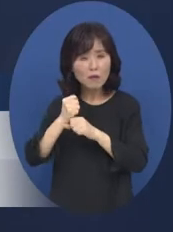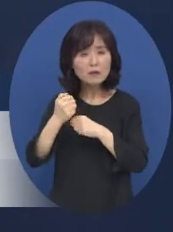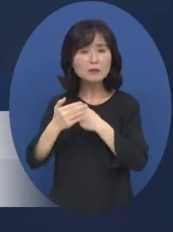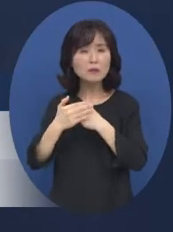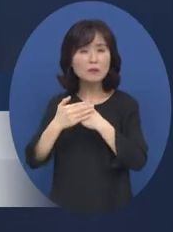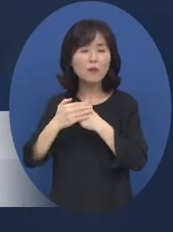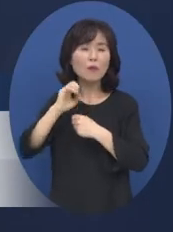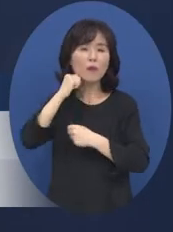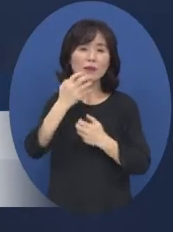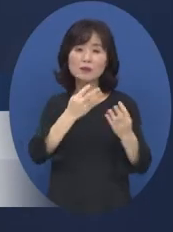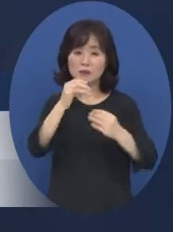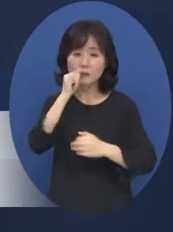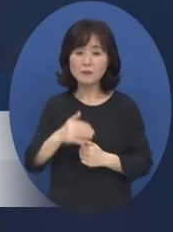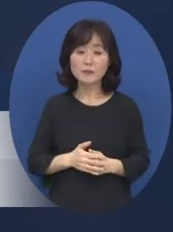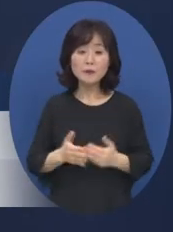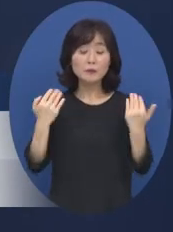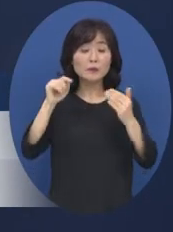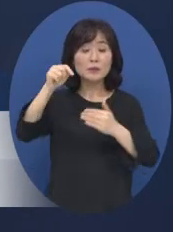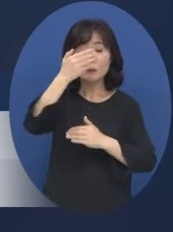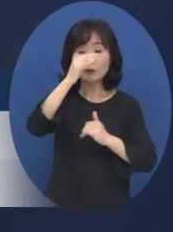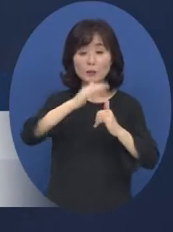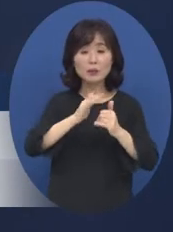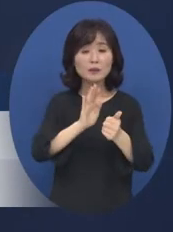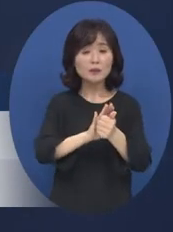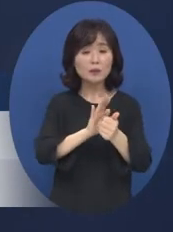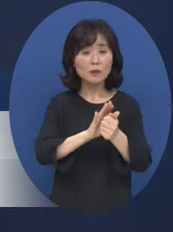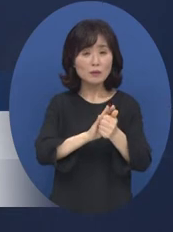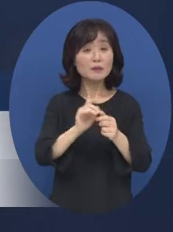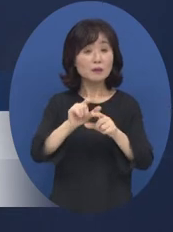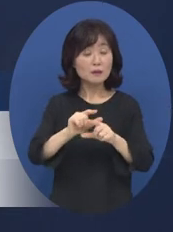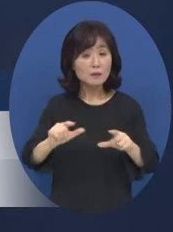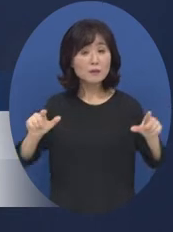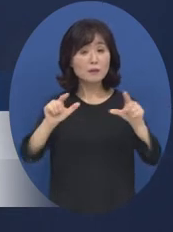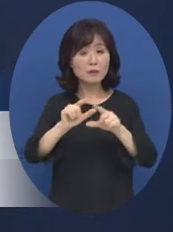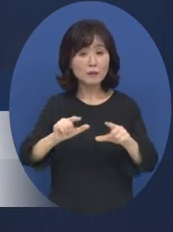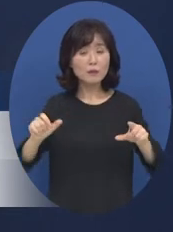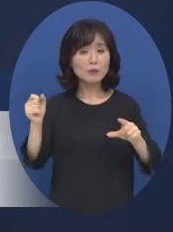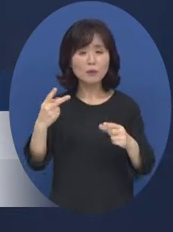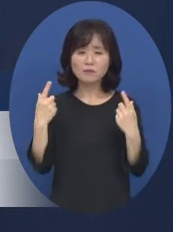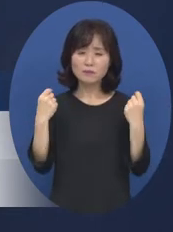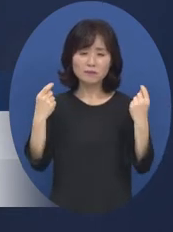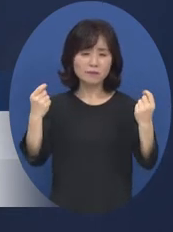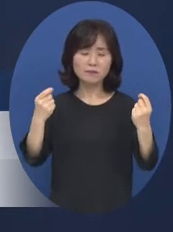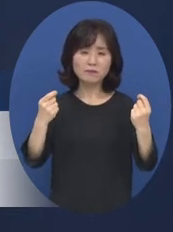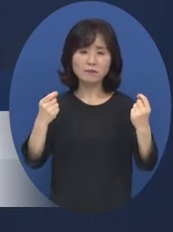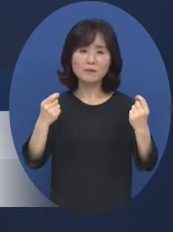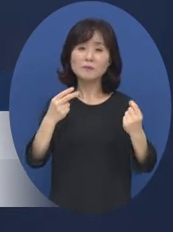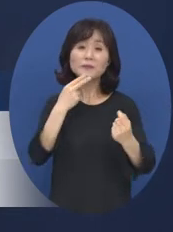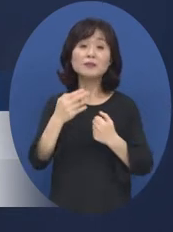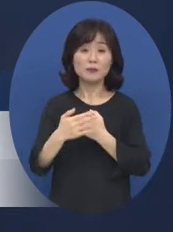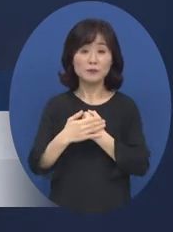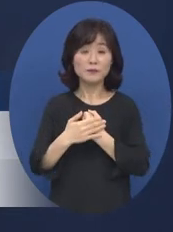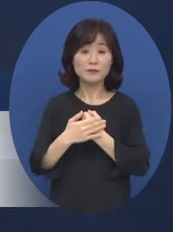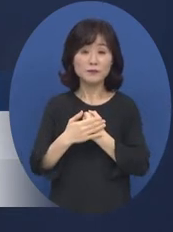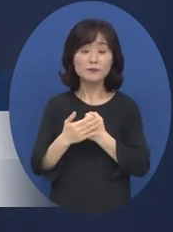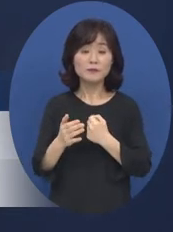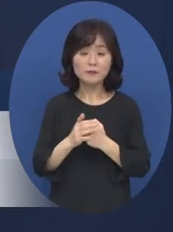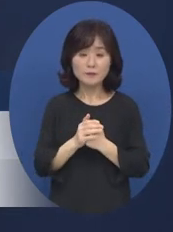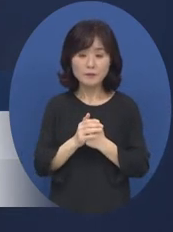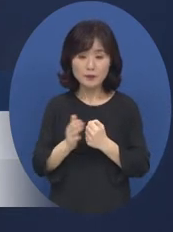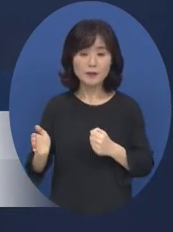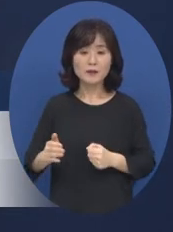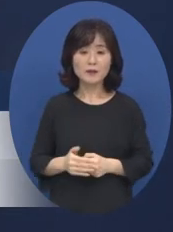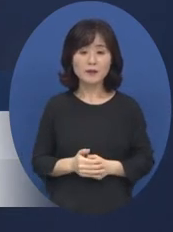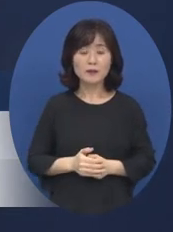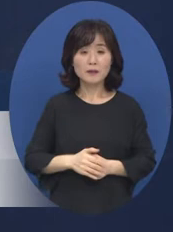협업 청소년 들한테 지원이 되는 부분은 조금 더 그렇게 일상적이고 일괄 적이지 않은 지원 이다 보니까 좀 더